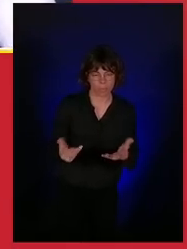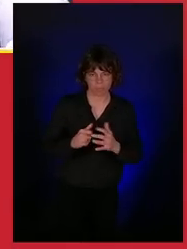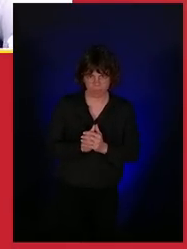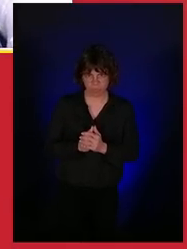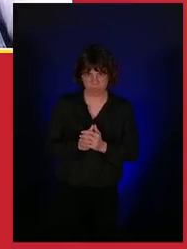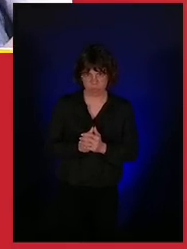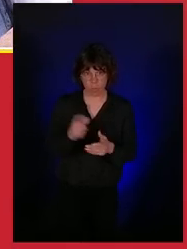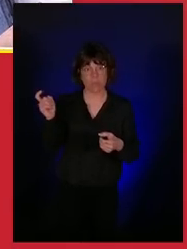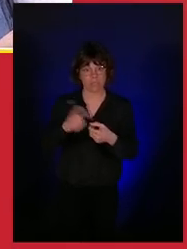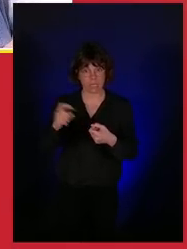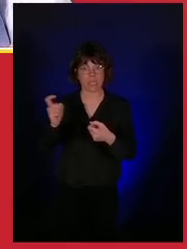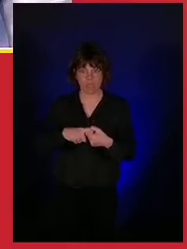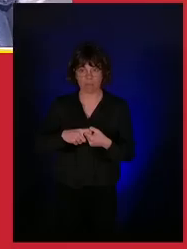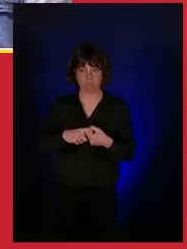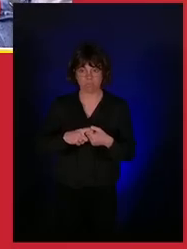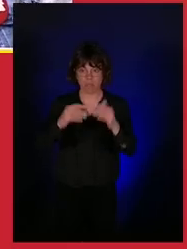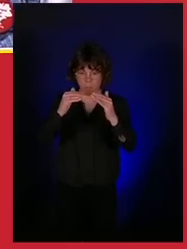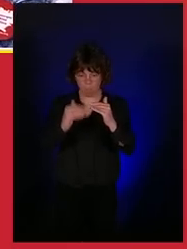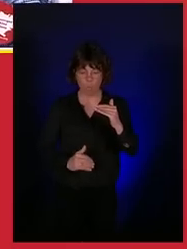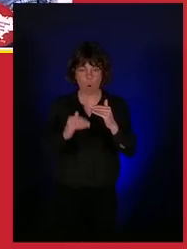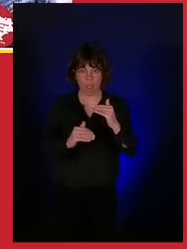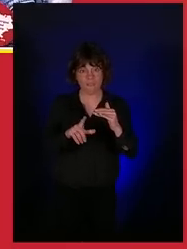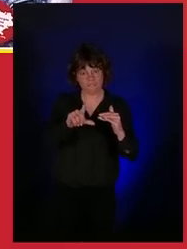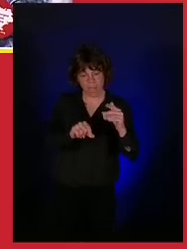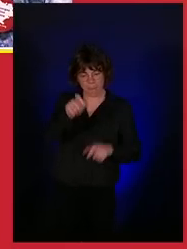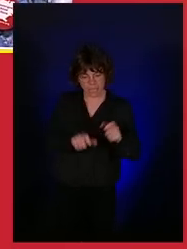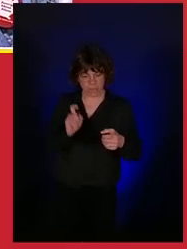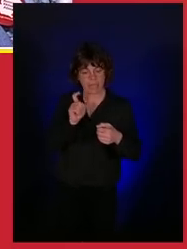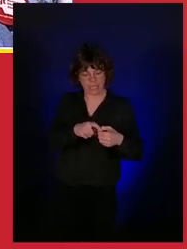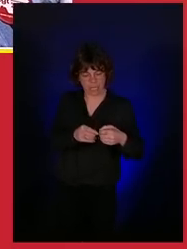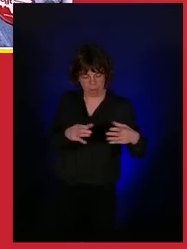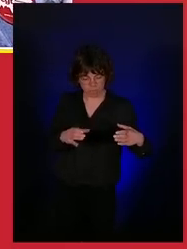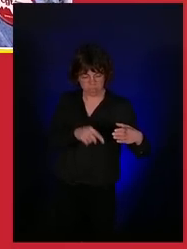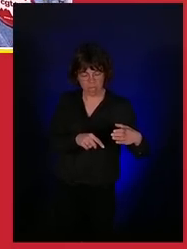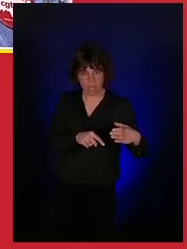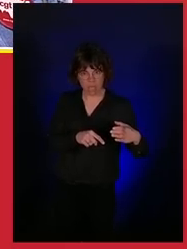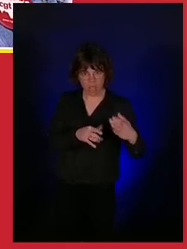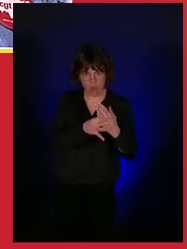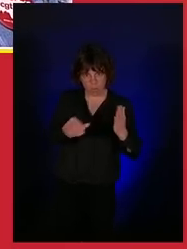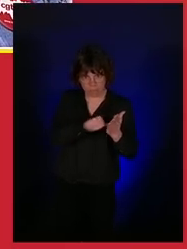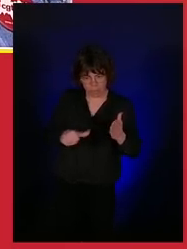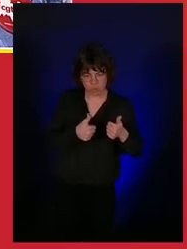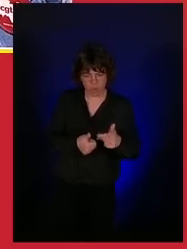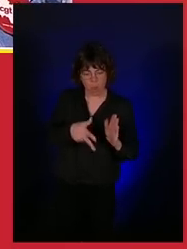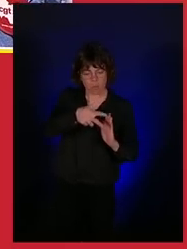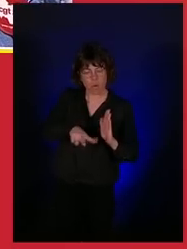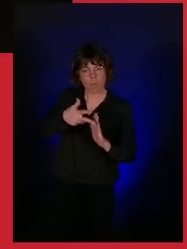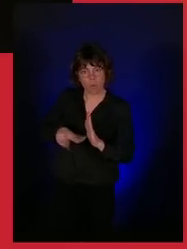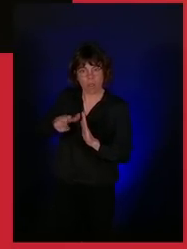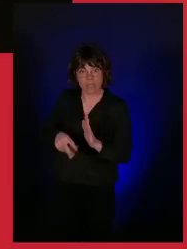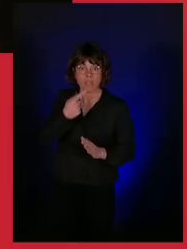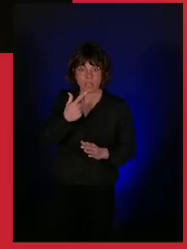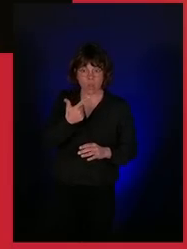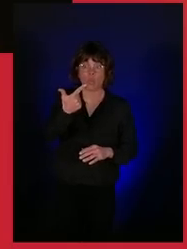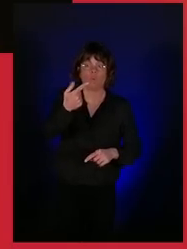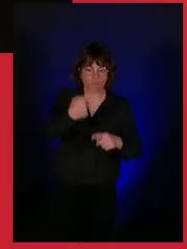Pour les syndicats de moins de 20 syndiqués, un reversement semestriel, c'est-à-dire deux fois